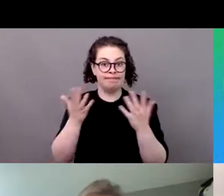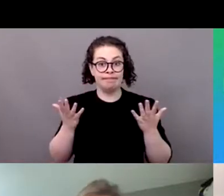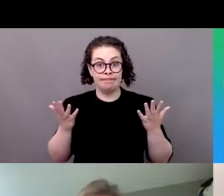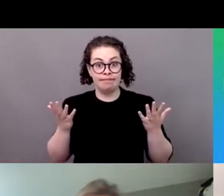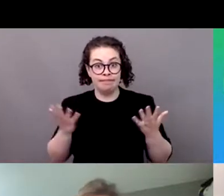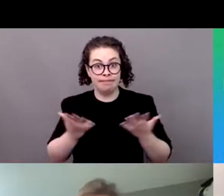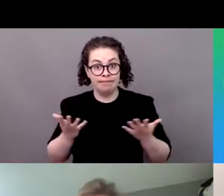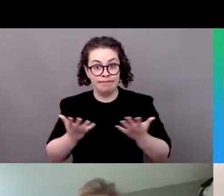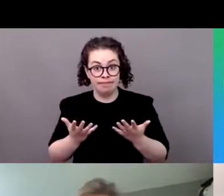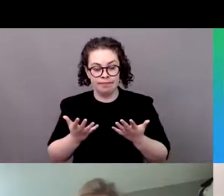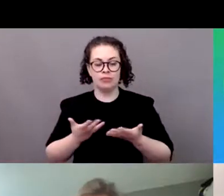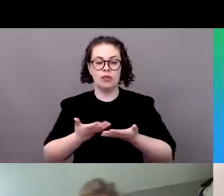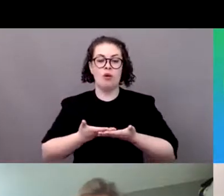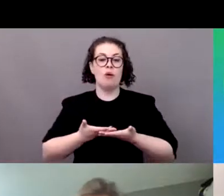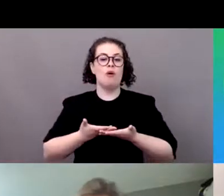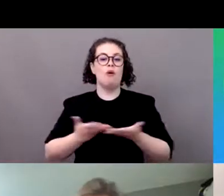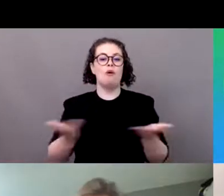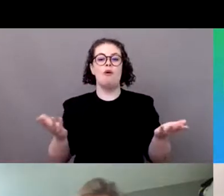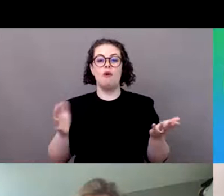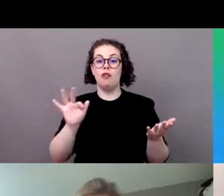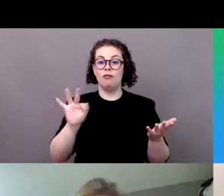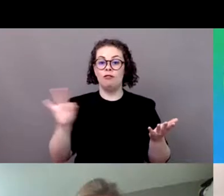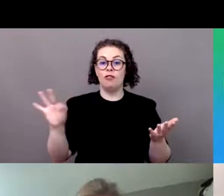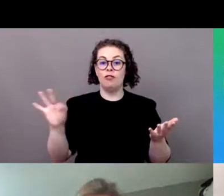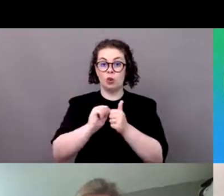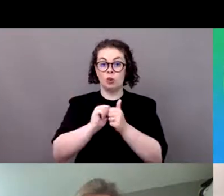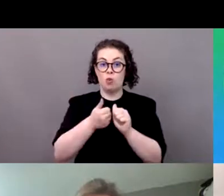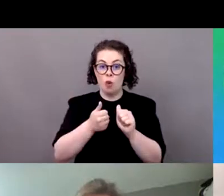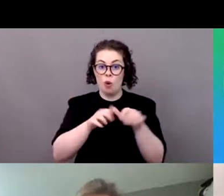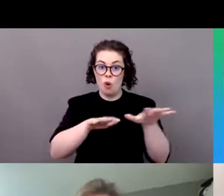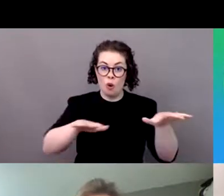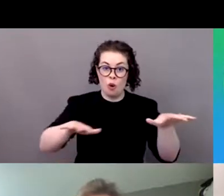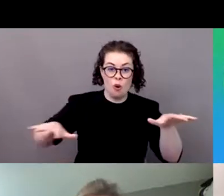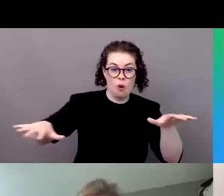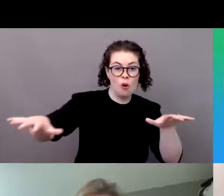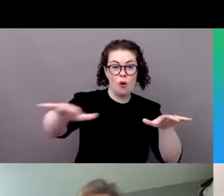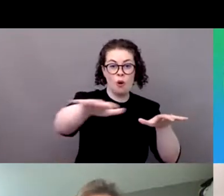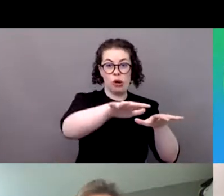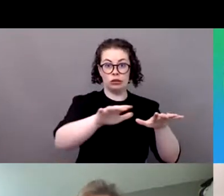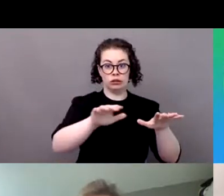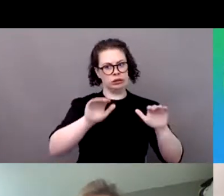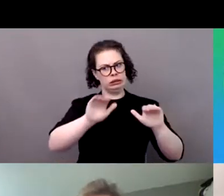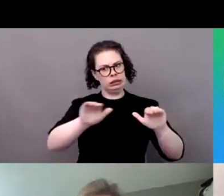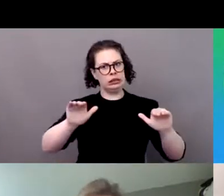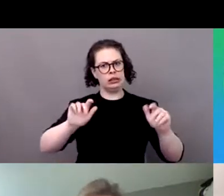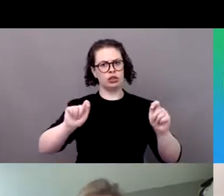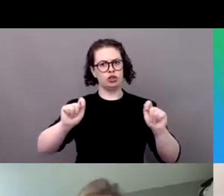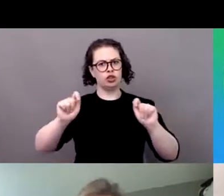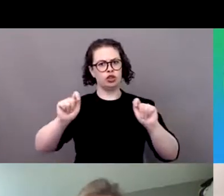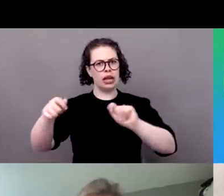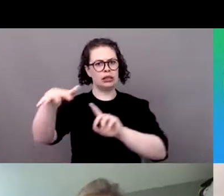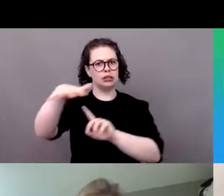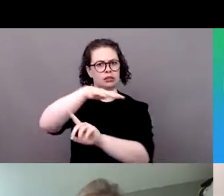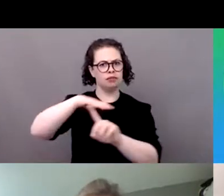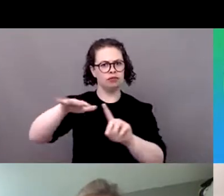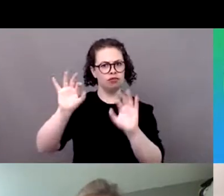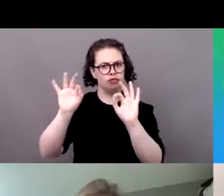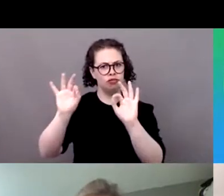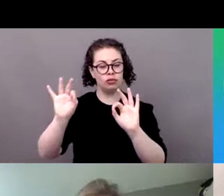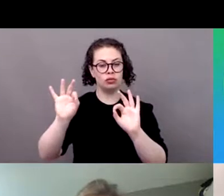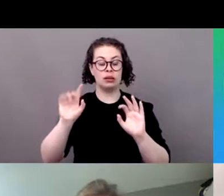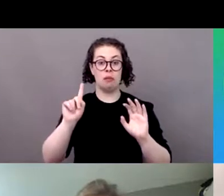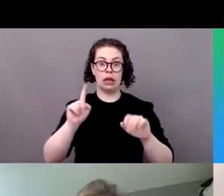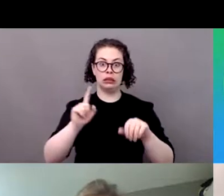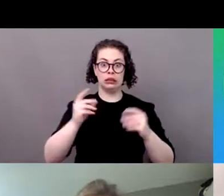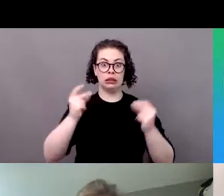sa transition écologique. Donc pour ça, en fait, on croit beaucoup à ce qui a été dit un petit peu depuis deux